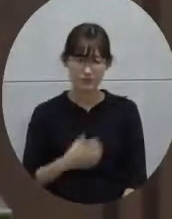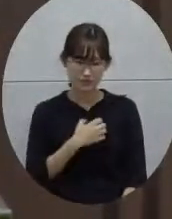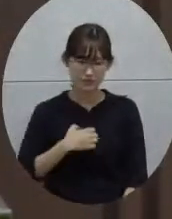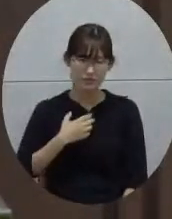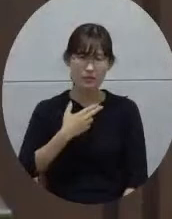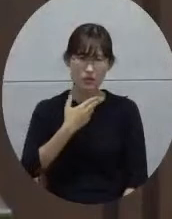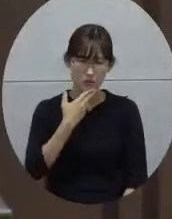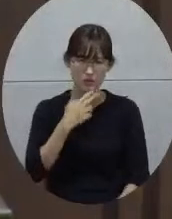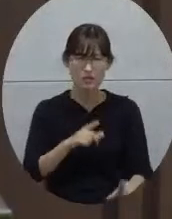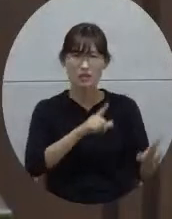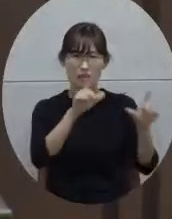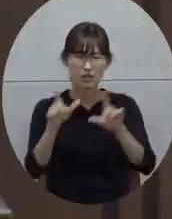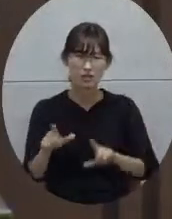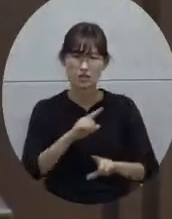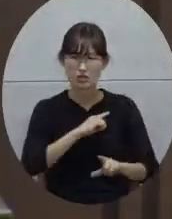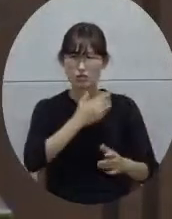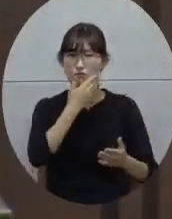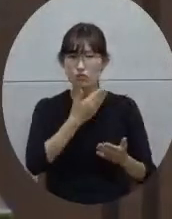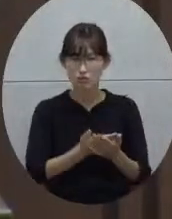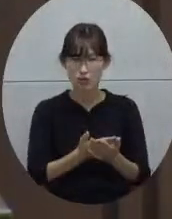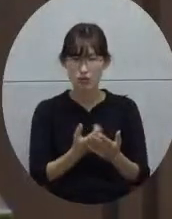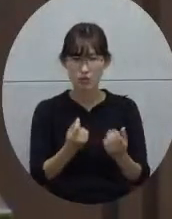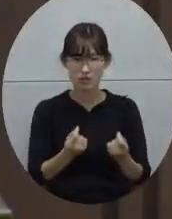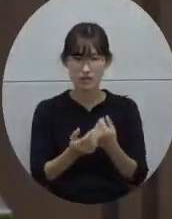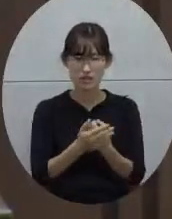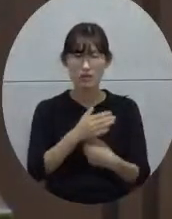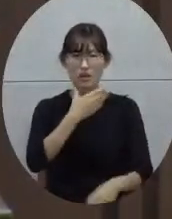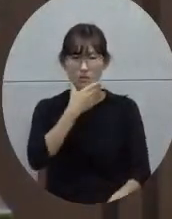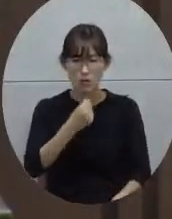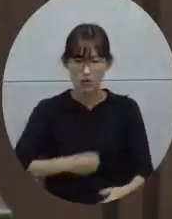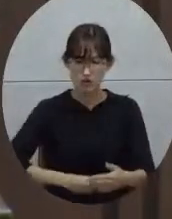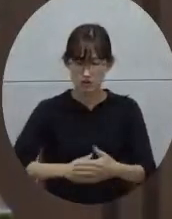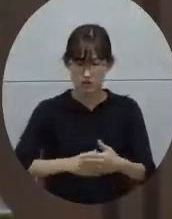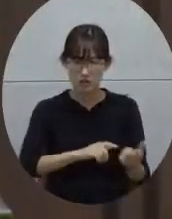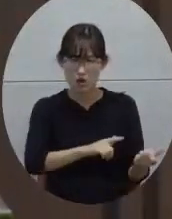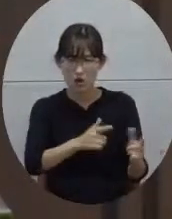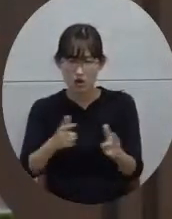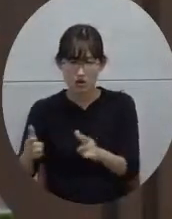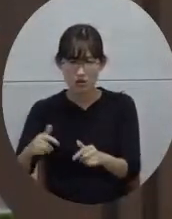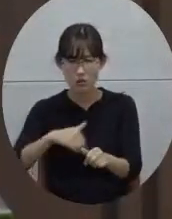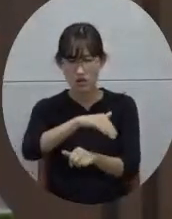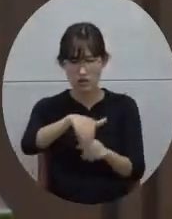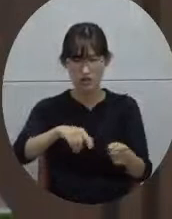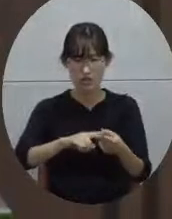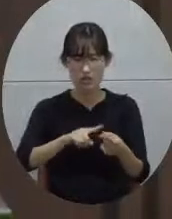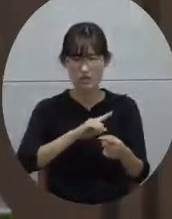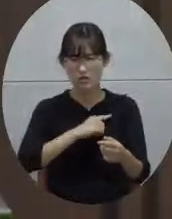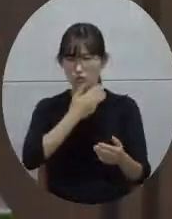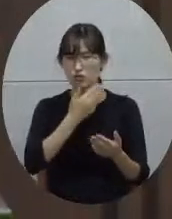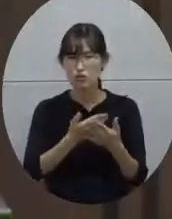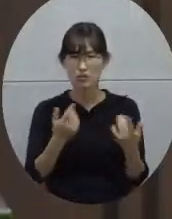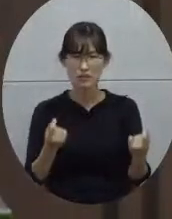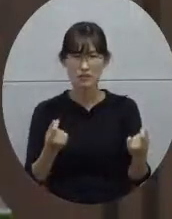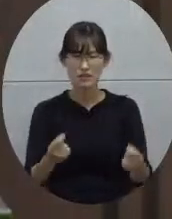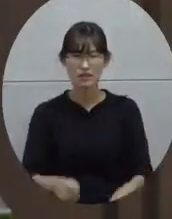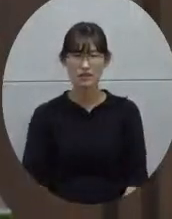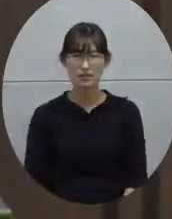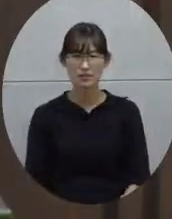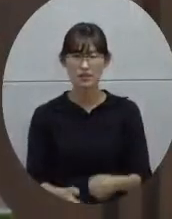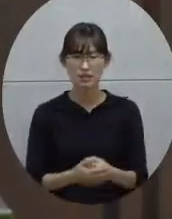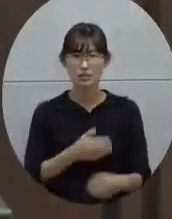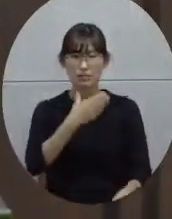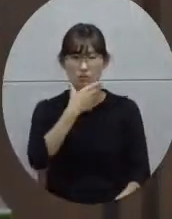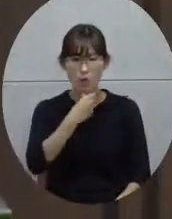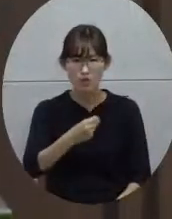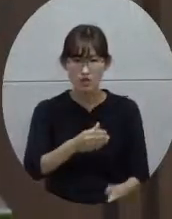목표지만 특히 복지와 환경에 있어서는 가장 첫 순위로 꼽아야 할 원칙입니다. 복지